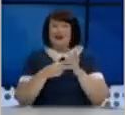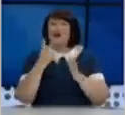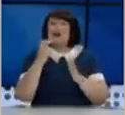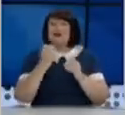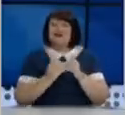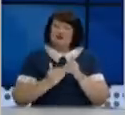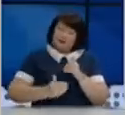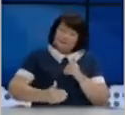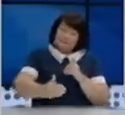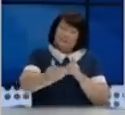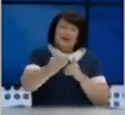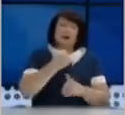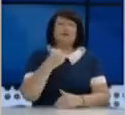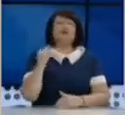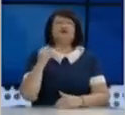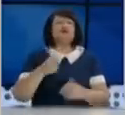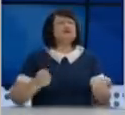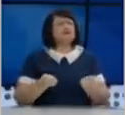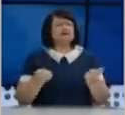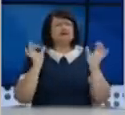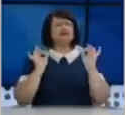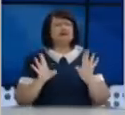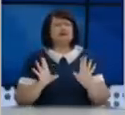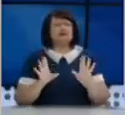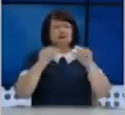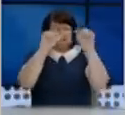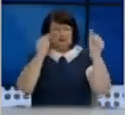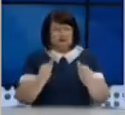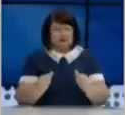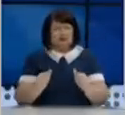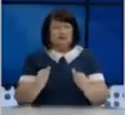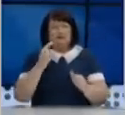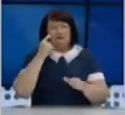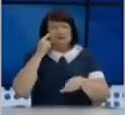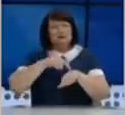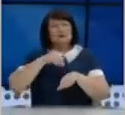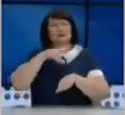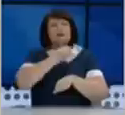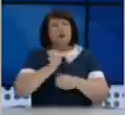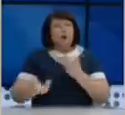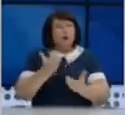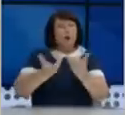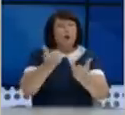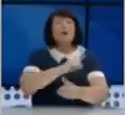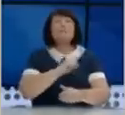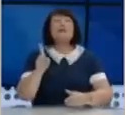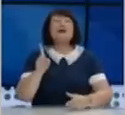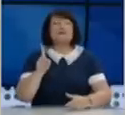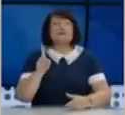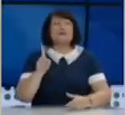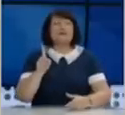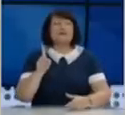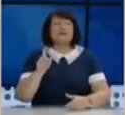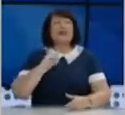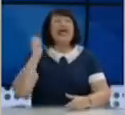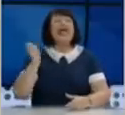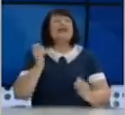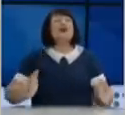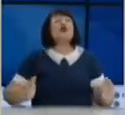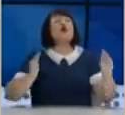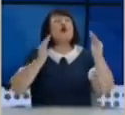2020 αρνείστε να αξιοποιήσετε το μοντέλο πρόβλεψης διασποράς πυρκαγιών του Εθνικού Αστεροσκοπείου